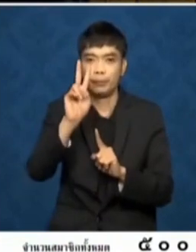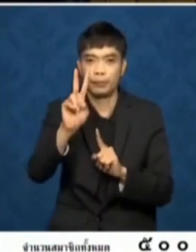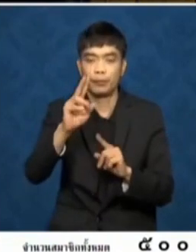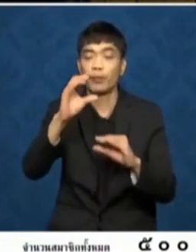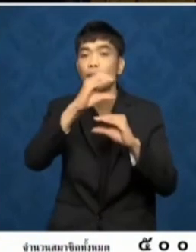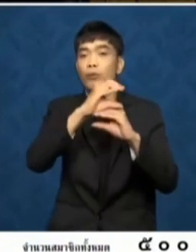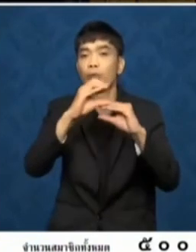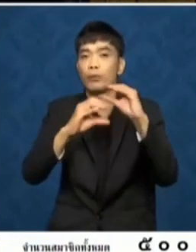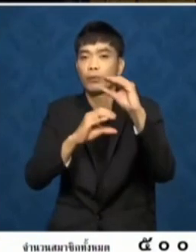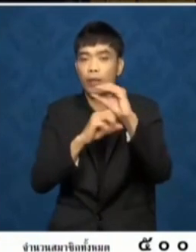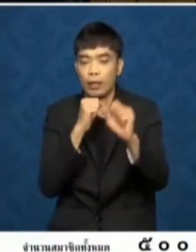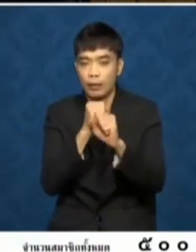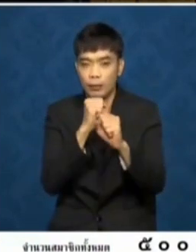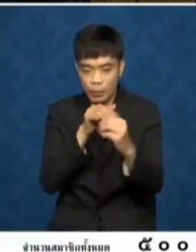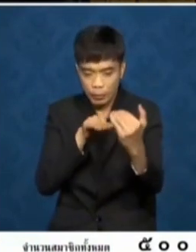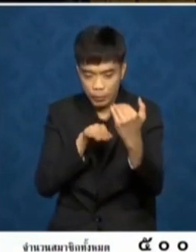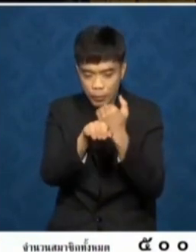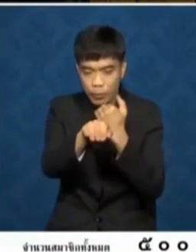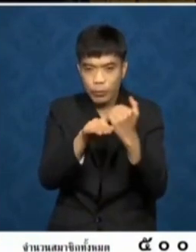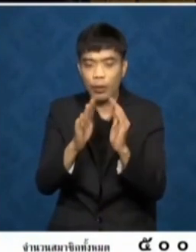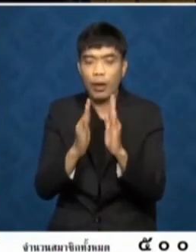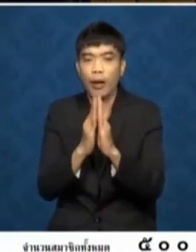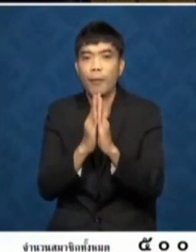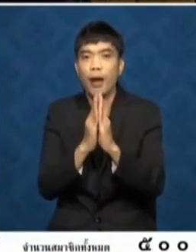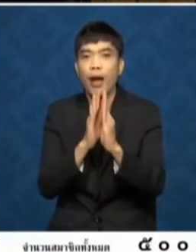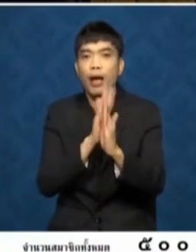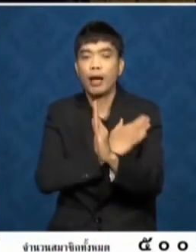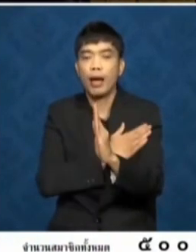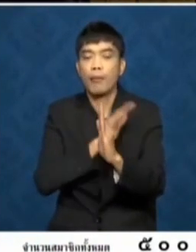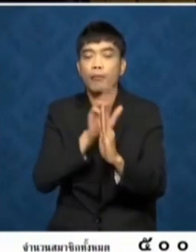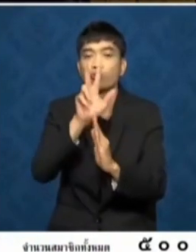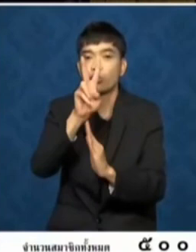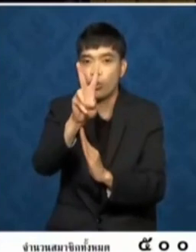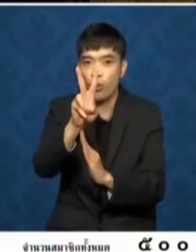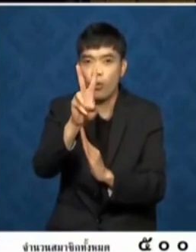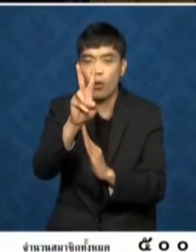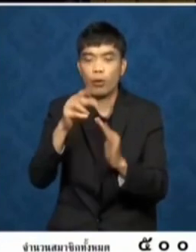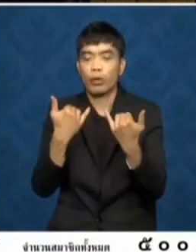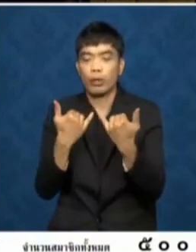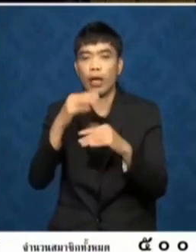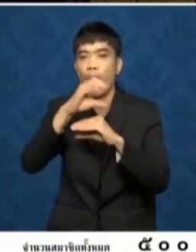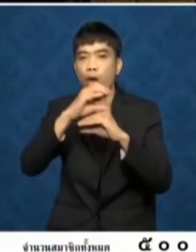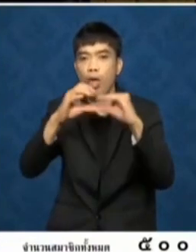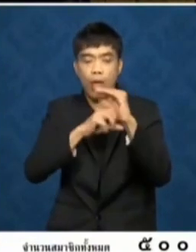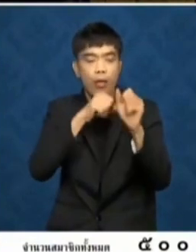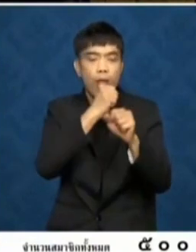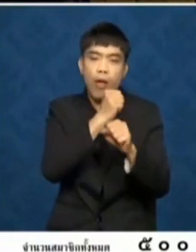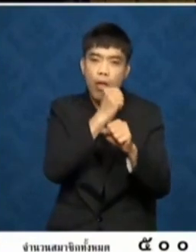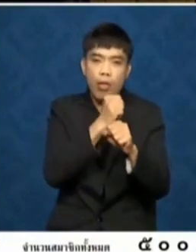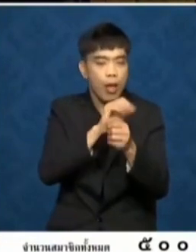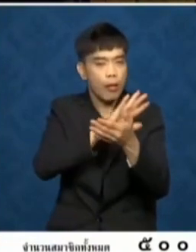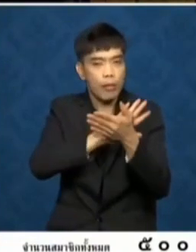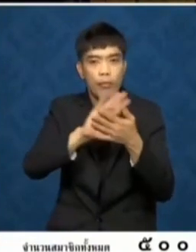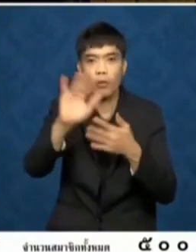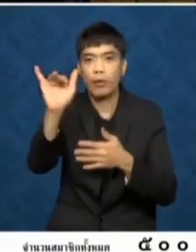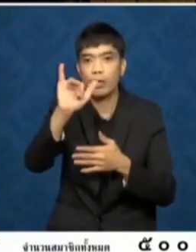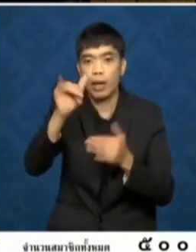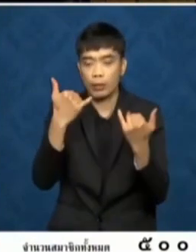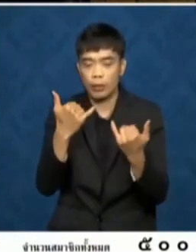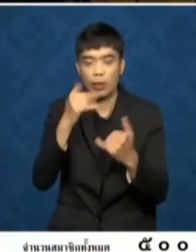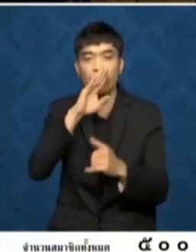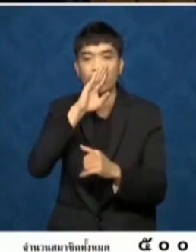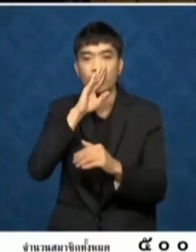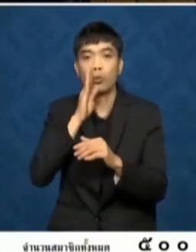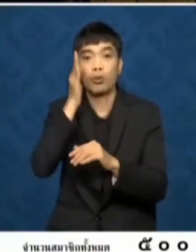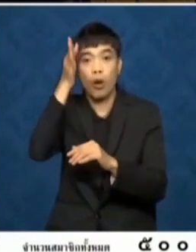โครงการก่อสร้างถนนพระราม 2ที่ใช้เวลามาอย่างยาวนานนะครับโครงการนี้ถ้าเสร็จสมบูรณ์ถือว่าเป็นโครง